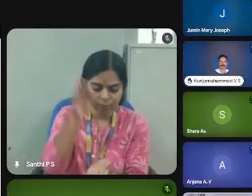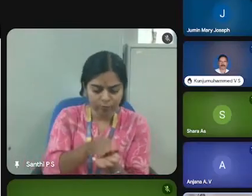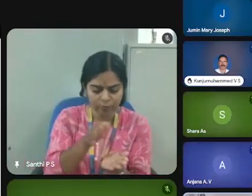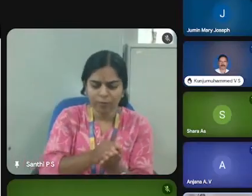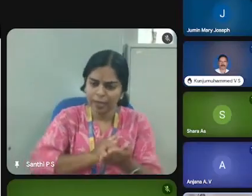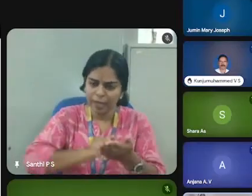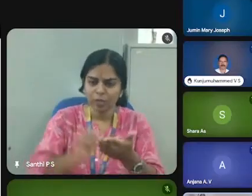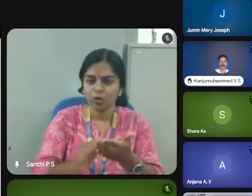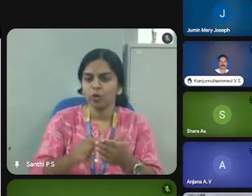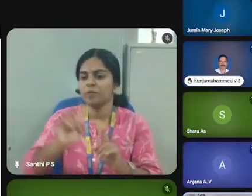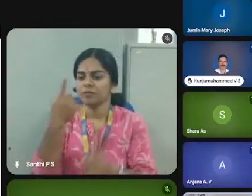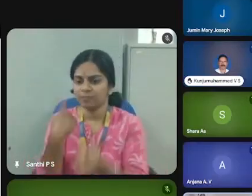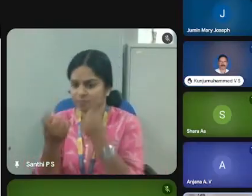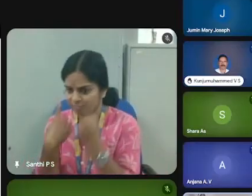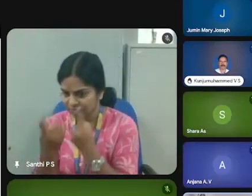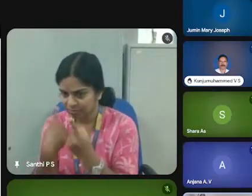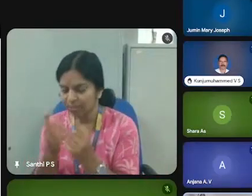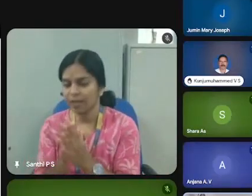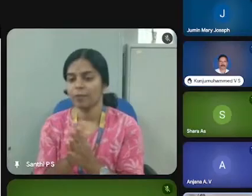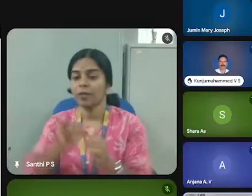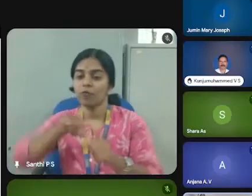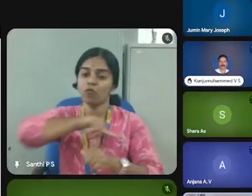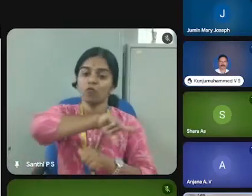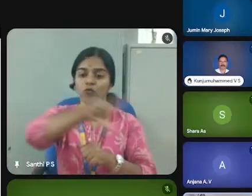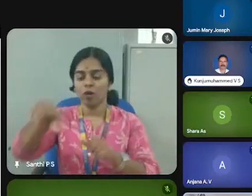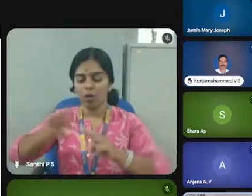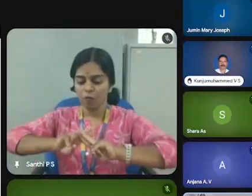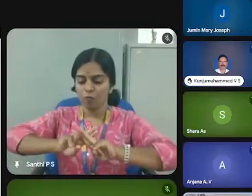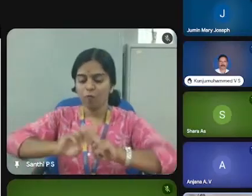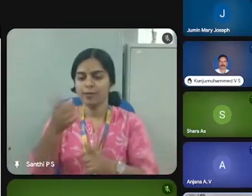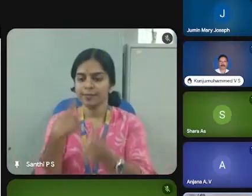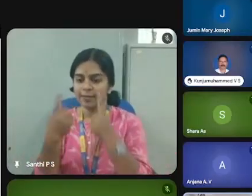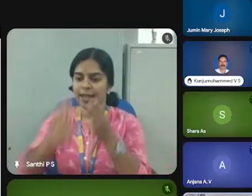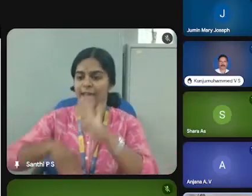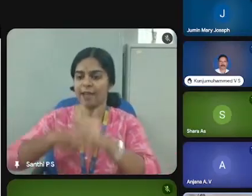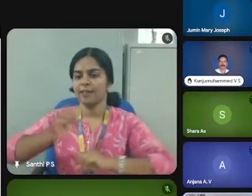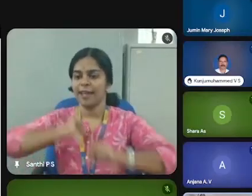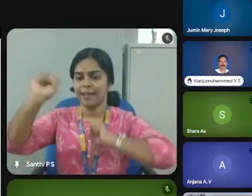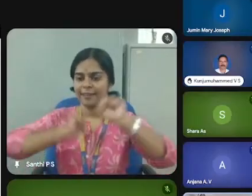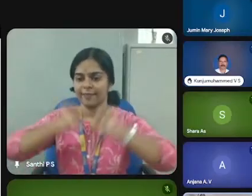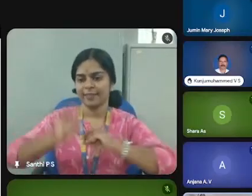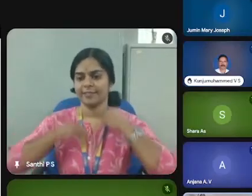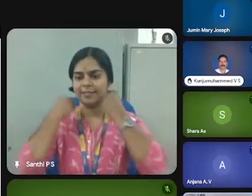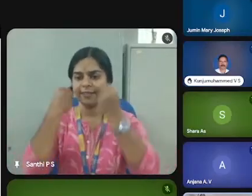ആദ്യം മനസ്സിലാക്കണം. സോ അതെല്ലാം നമ്മൾ നോക്കിയിട്ട് അതിനനുസരിച്ചിട്ടുള്ള ആക്ടിവിറ്റീസ് കൊടുക്കണം. സോ